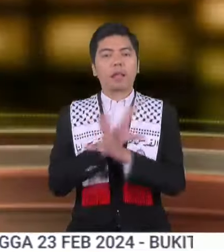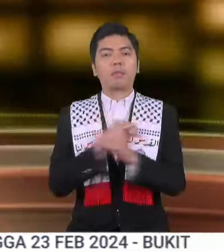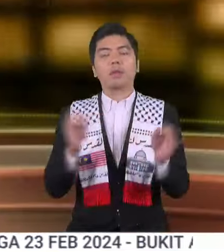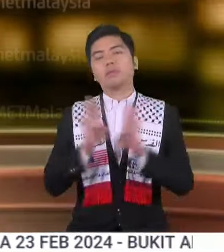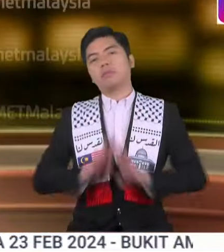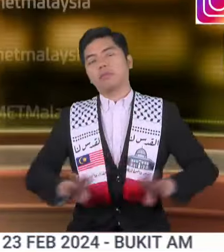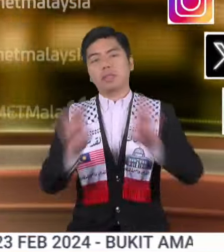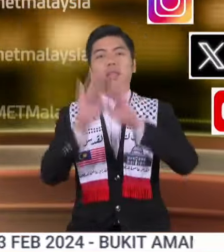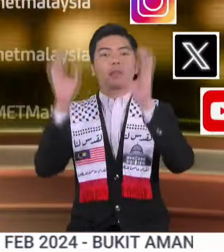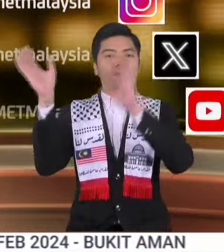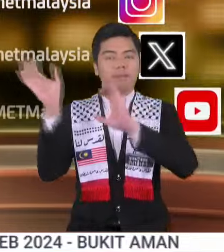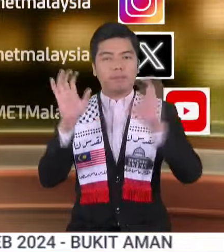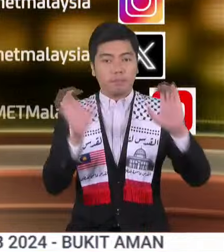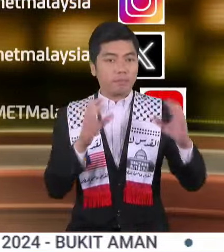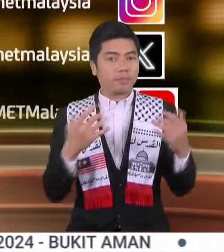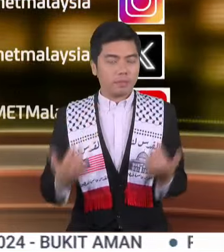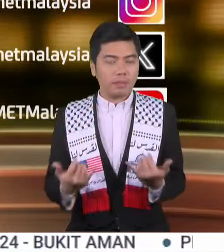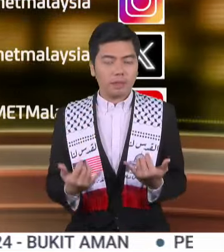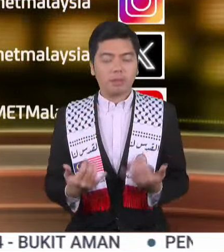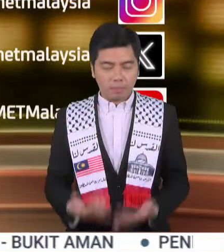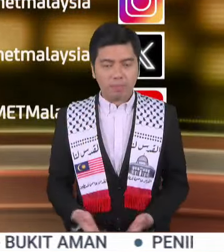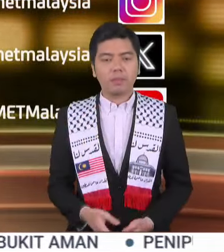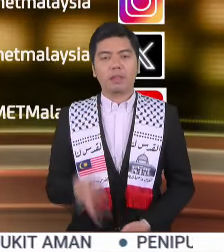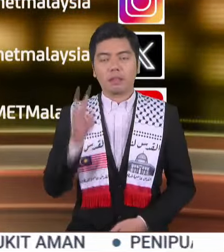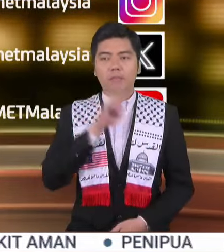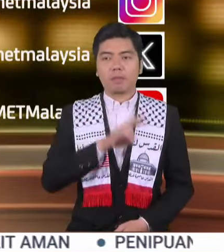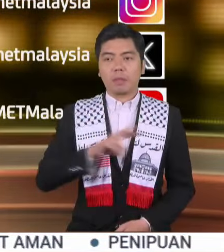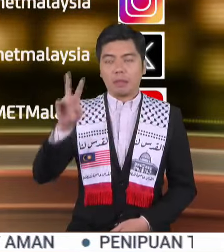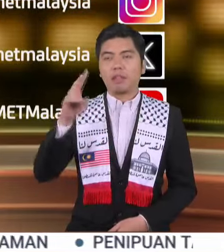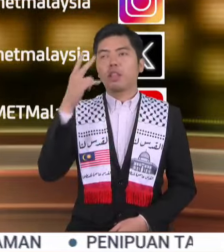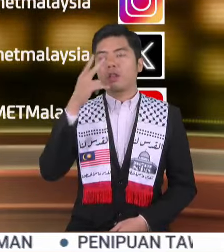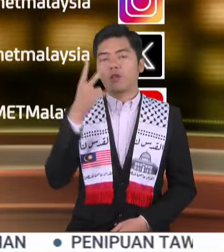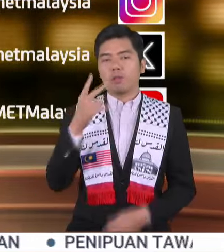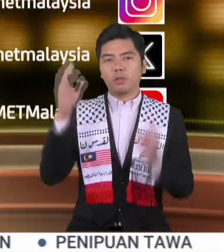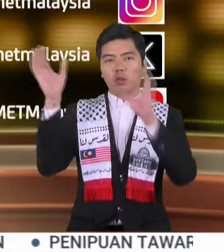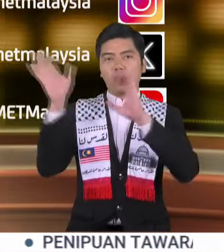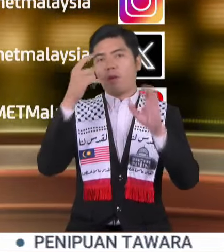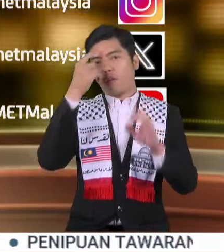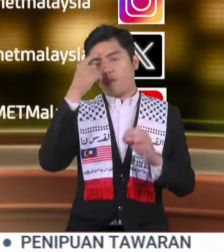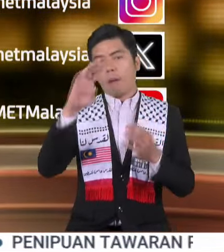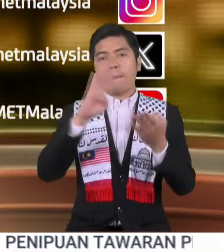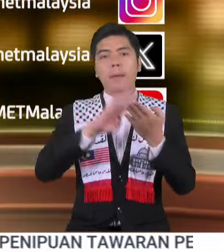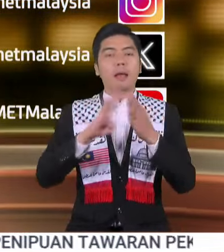sahaja laporan cuaca untuk petang ini. Sekarang kita lihat ramalan cuaca bagi